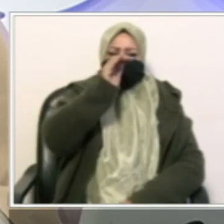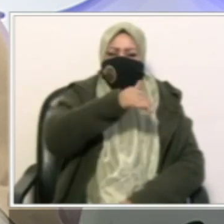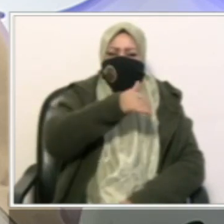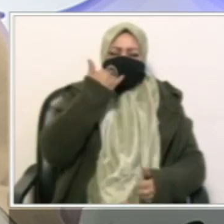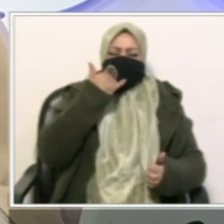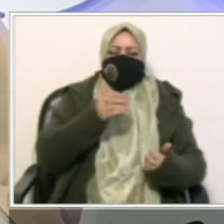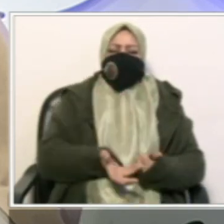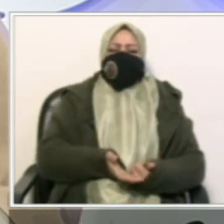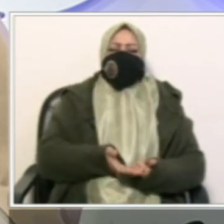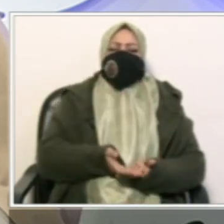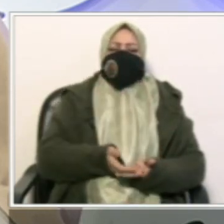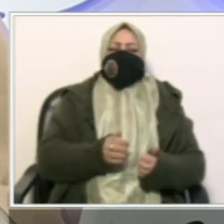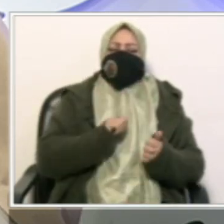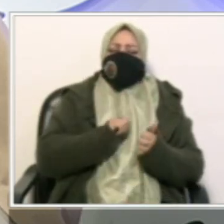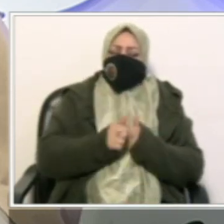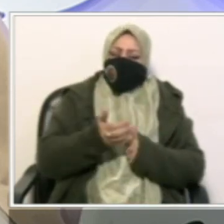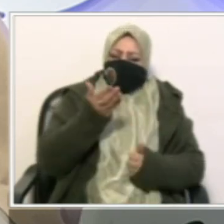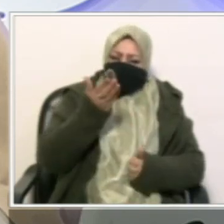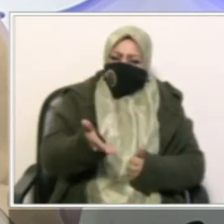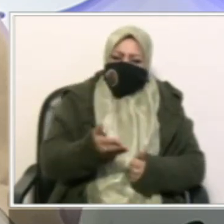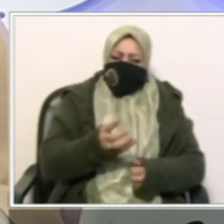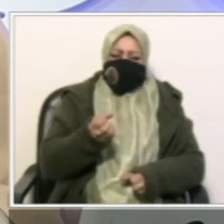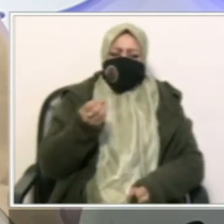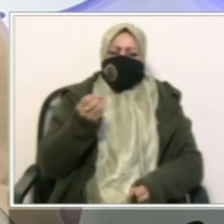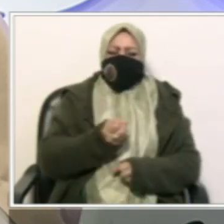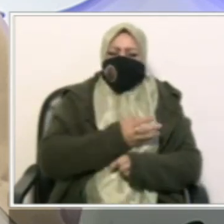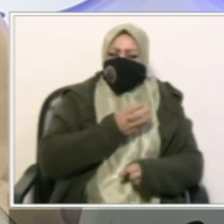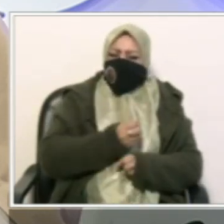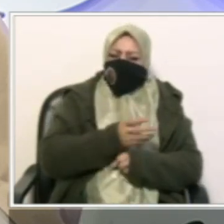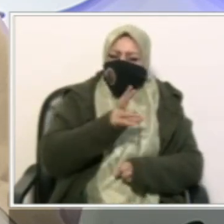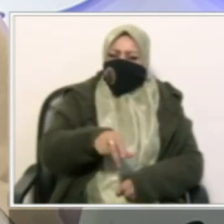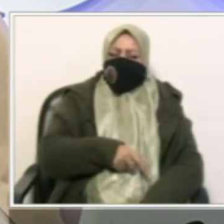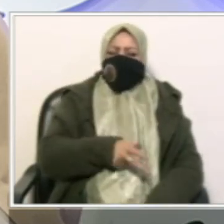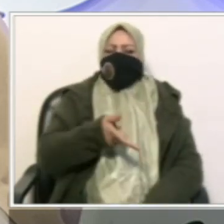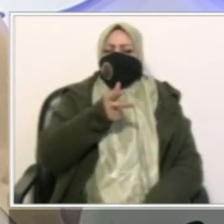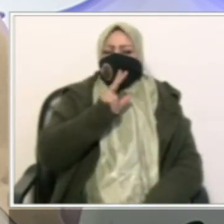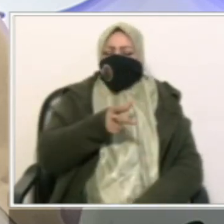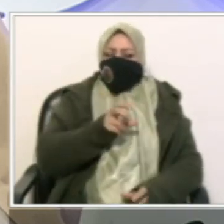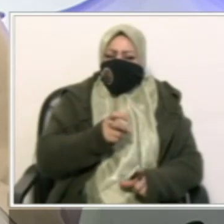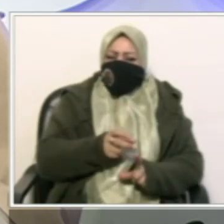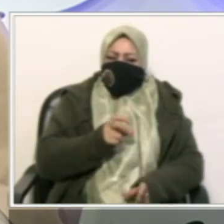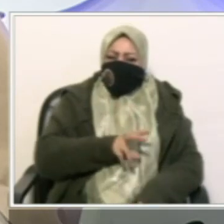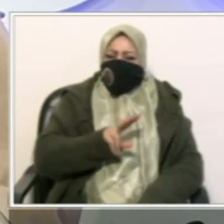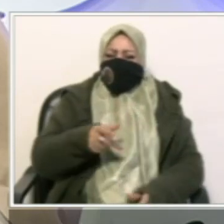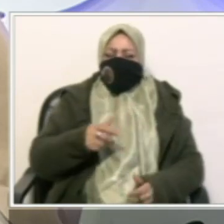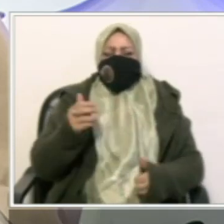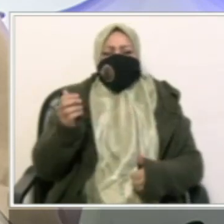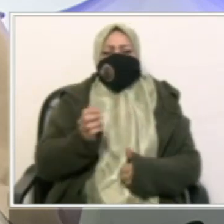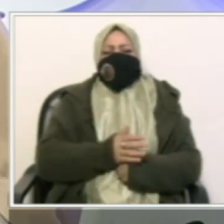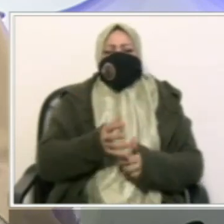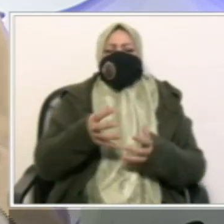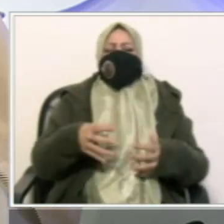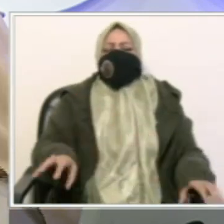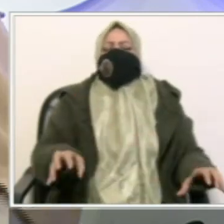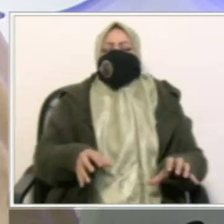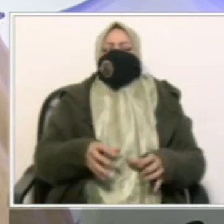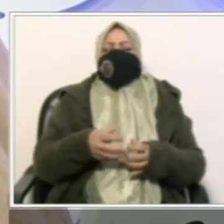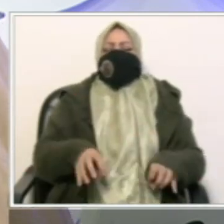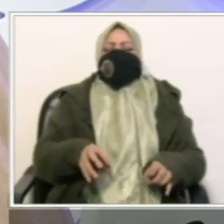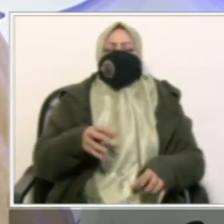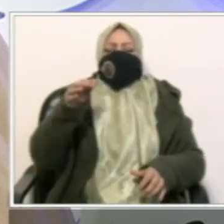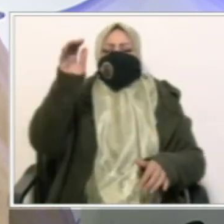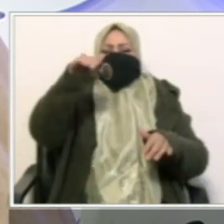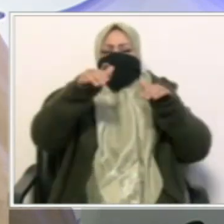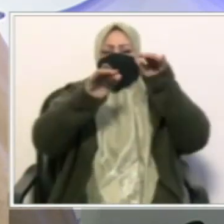حالات فراق بين الأزواج بسبب هذا المرض الذي فشى بين الناس. ينفتح كل من